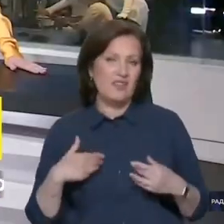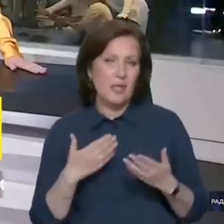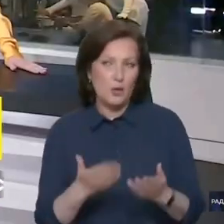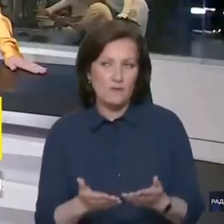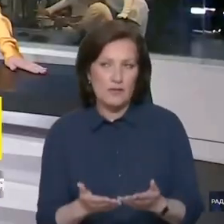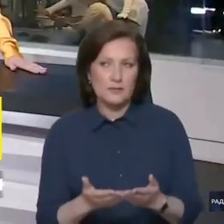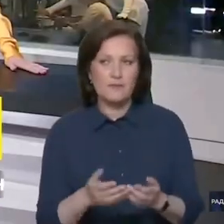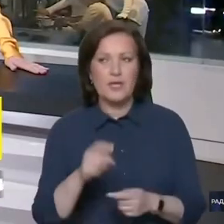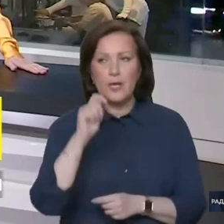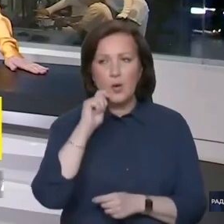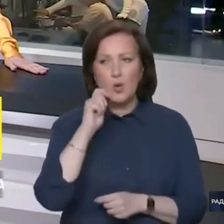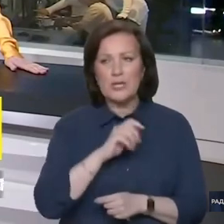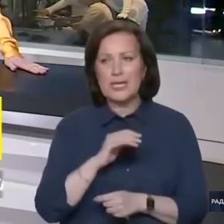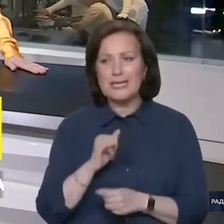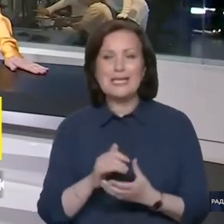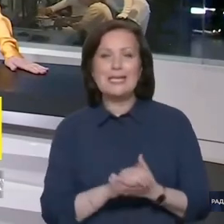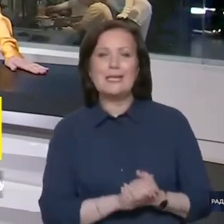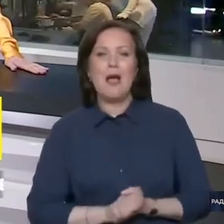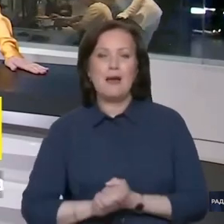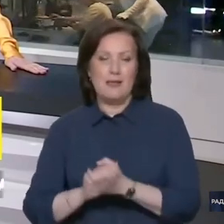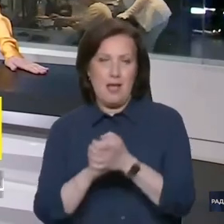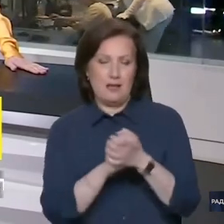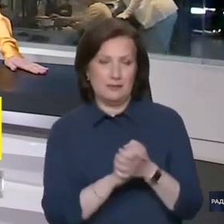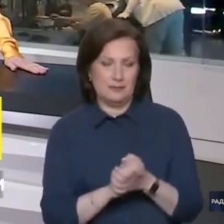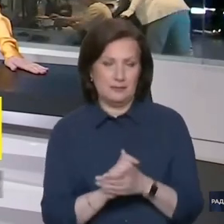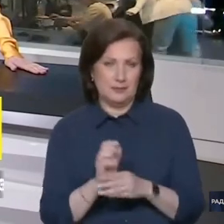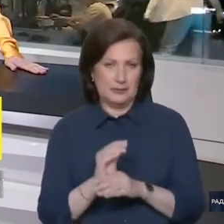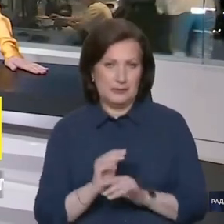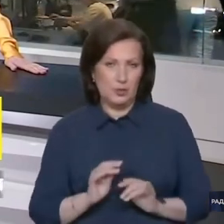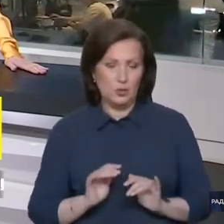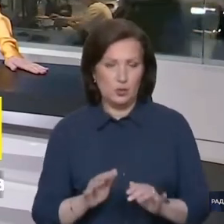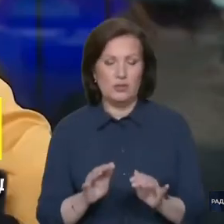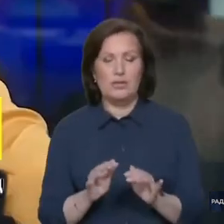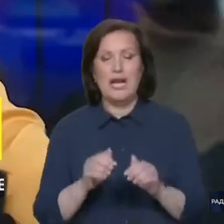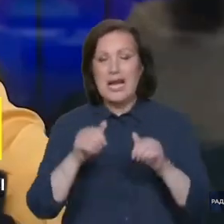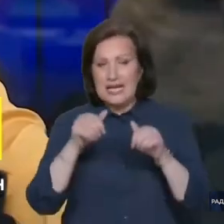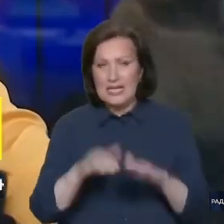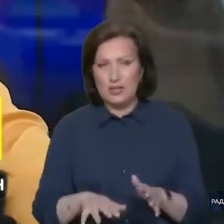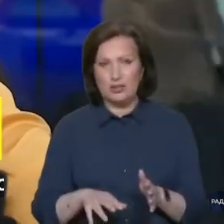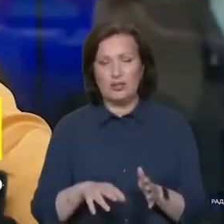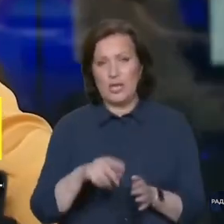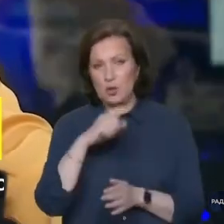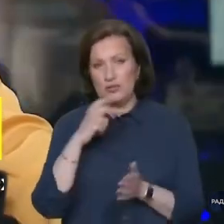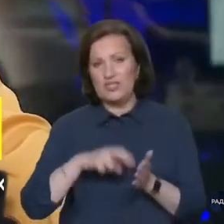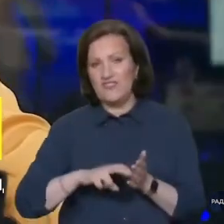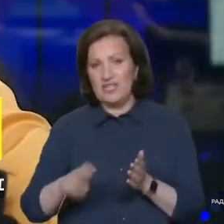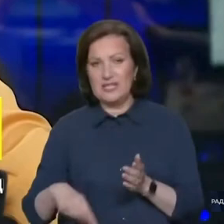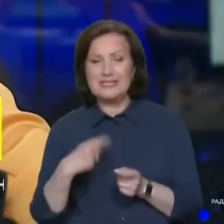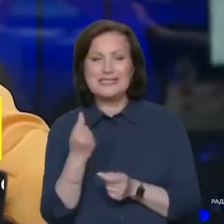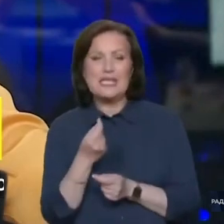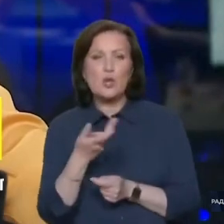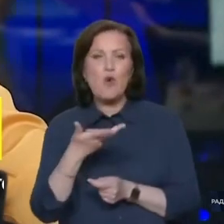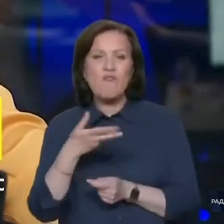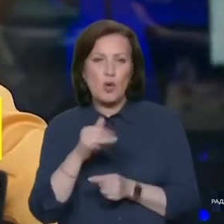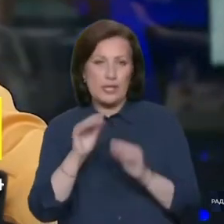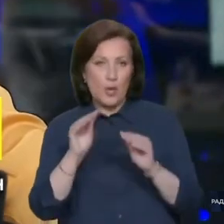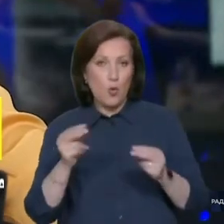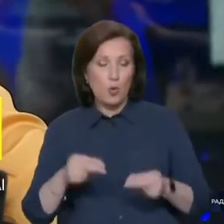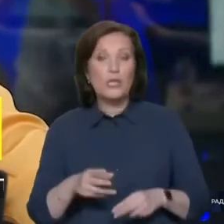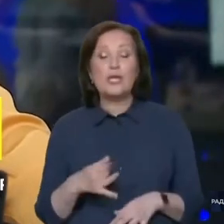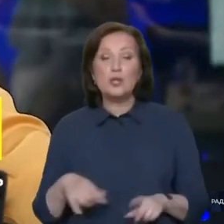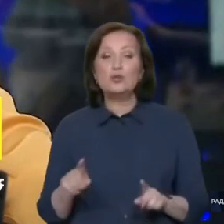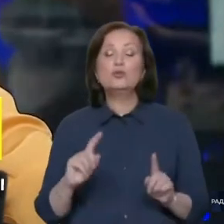Ігорю. Отже, Україна і Альянс засудили виход рішення Росії вийти з зернової угоди, як ми ще не почули. І